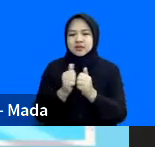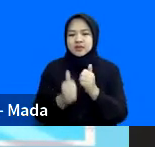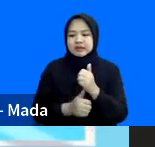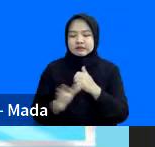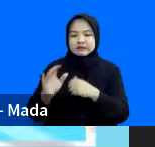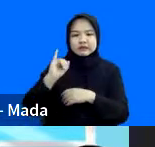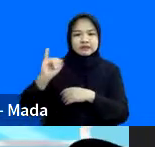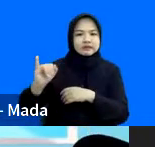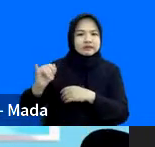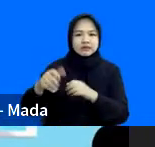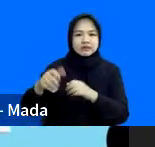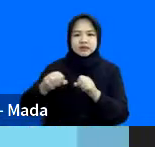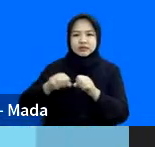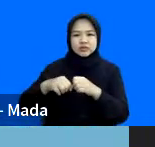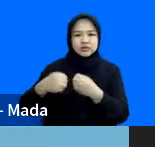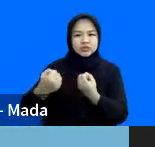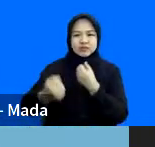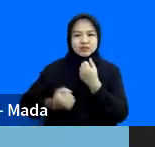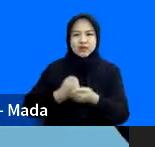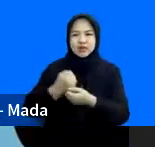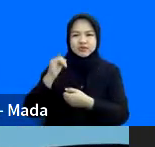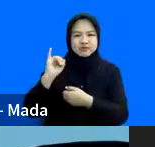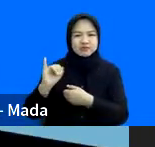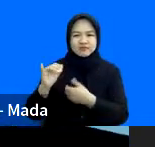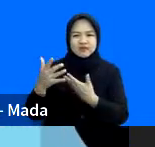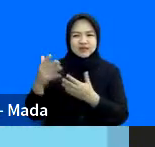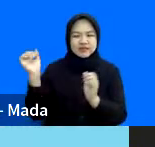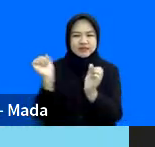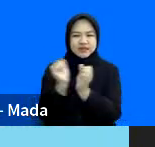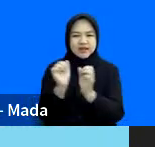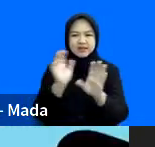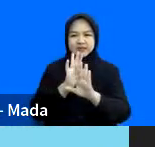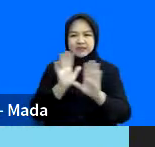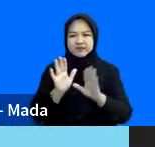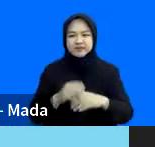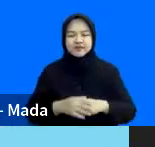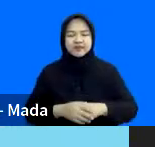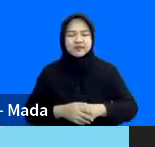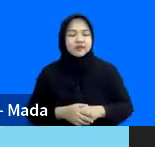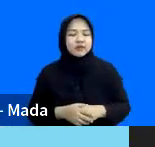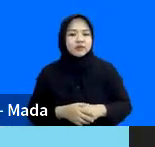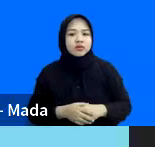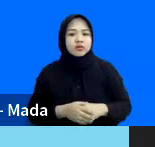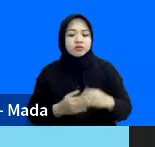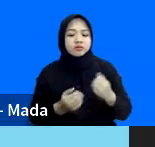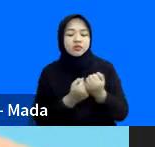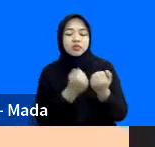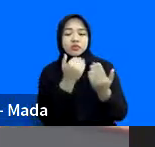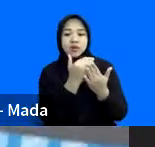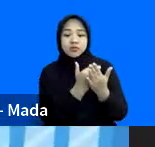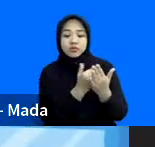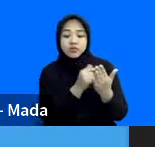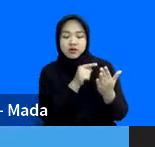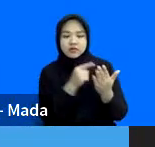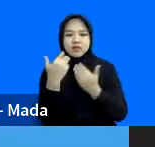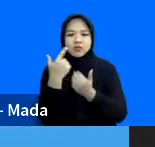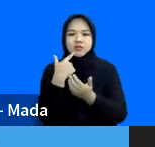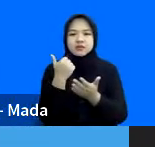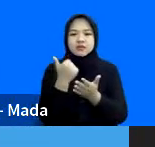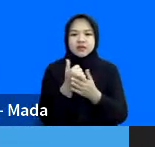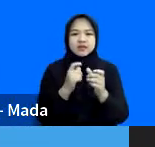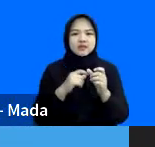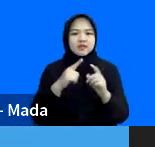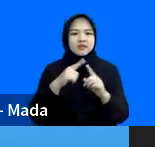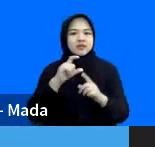atau dirusak oleh perilaku yang tidak etis atau kriminal. Dalam mendukung safeguarding, setiap pemangku kepentingan Save the